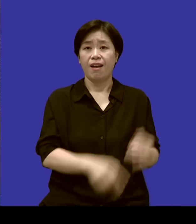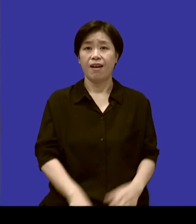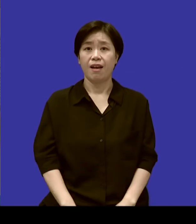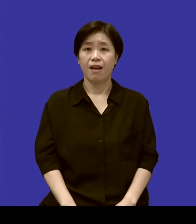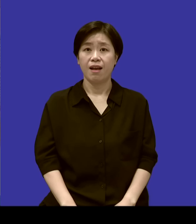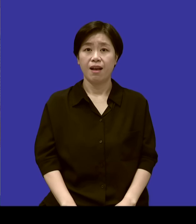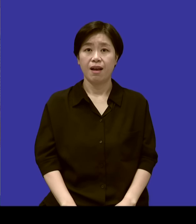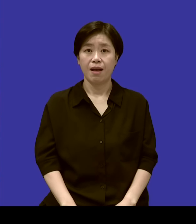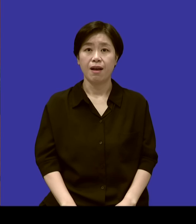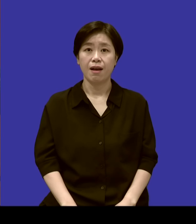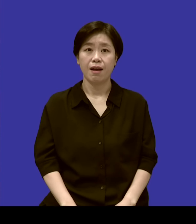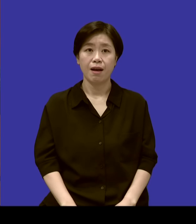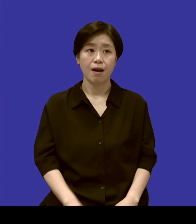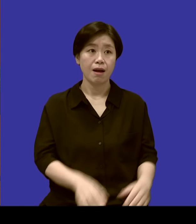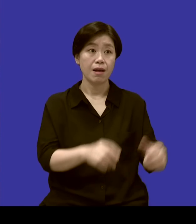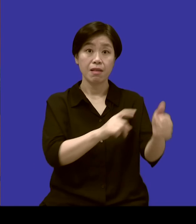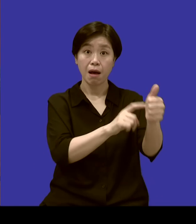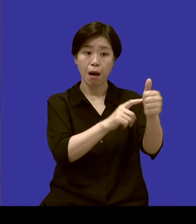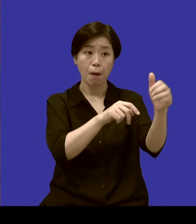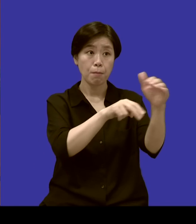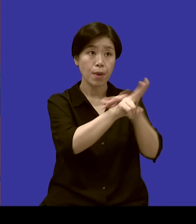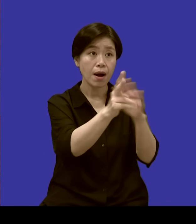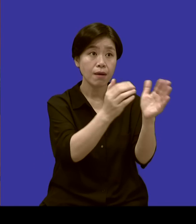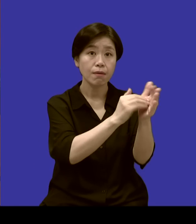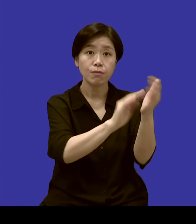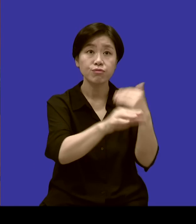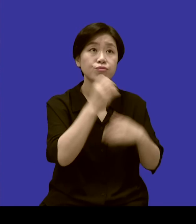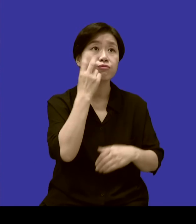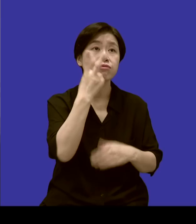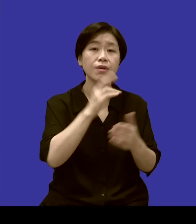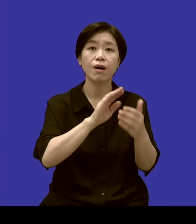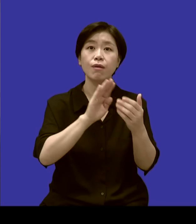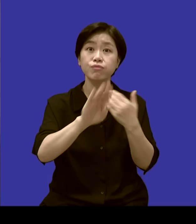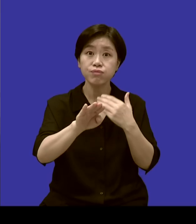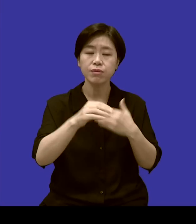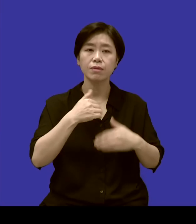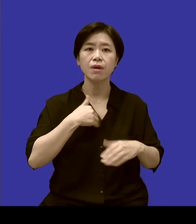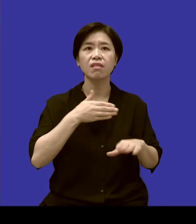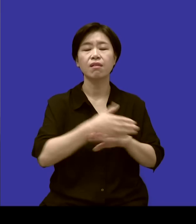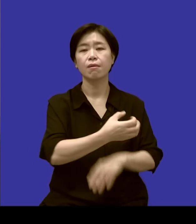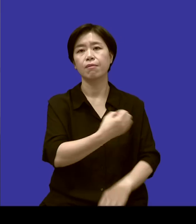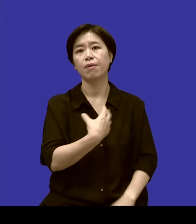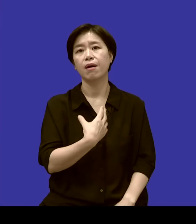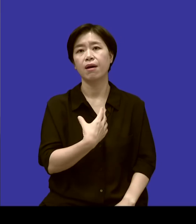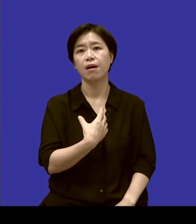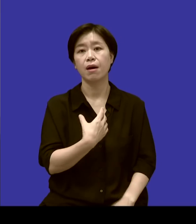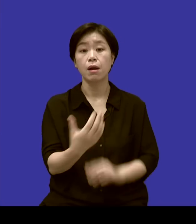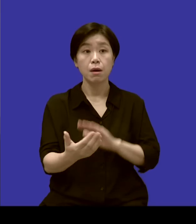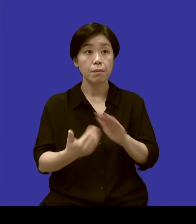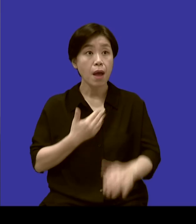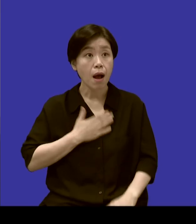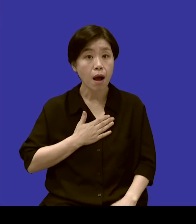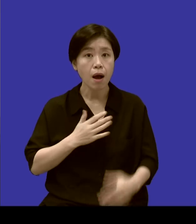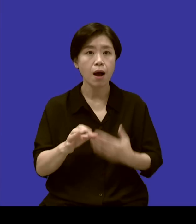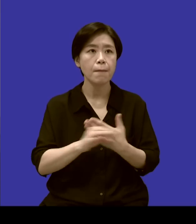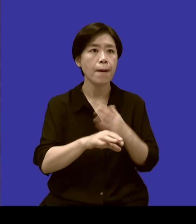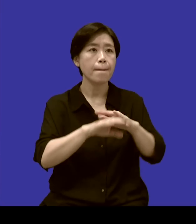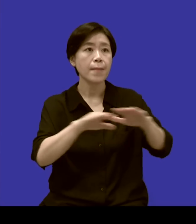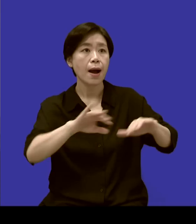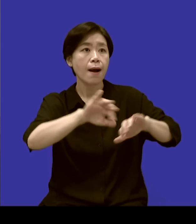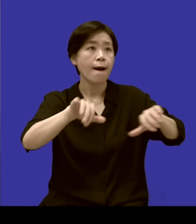후에 나한테 얘기를 하신 거예요. 말을 못하죠. 미리 알았으면 나는 어떤 대처를 할 수 있었을 텐데